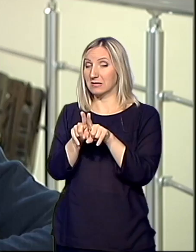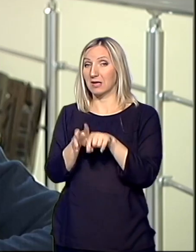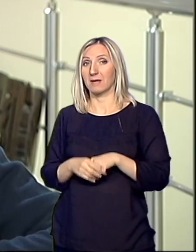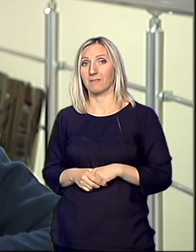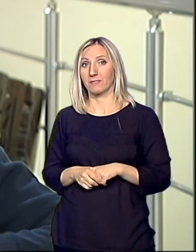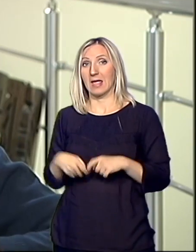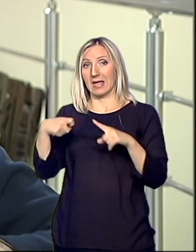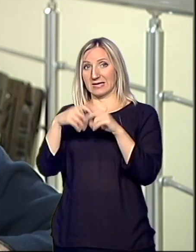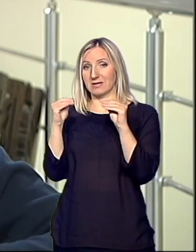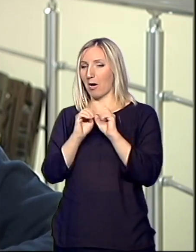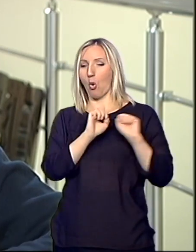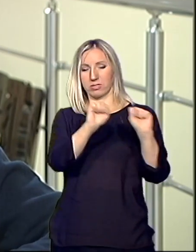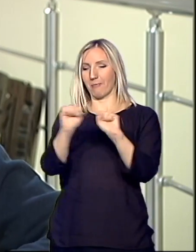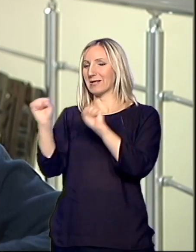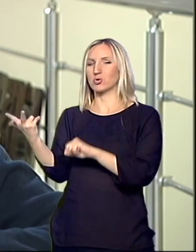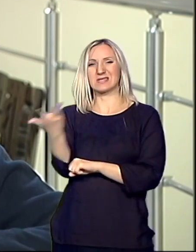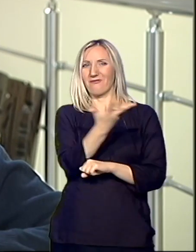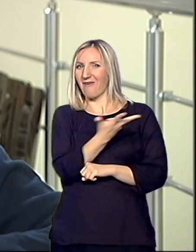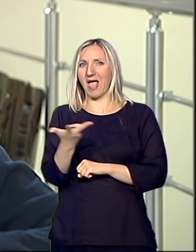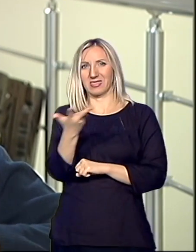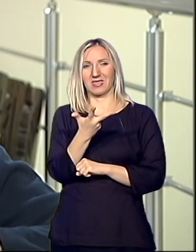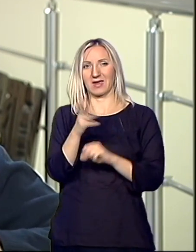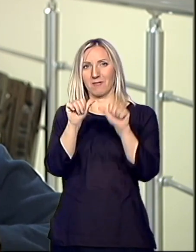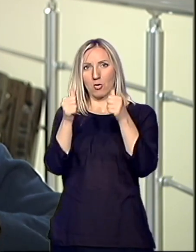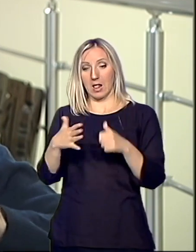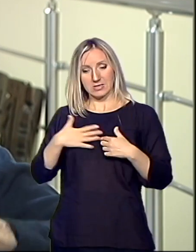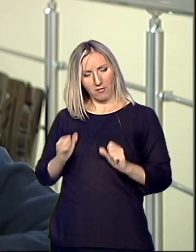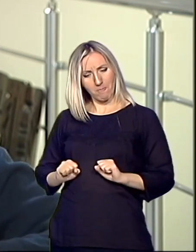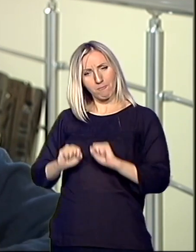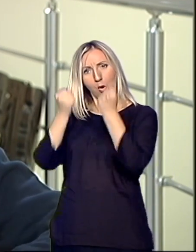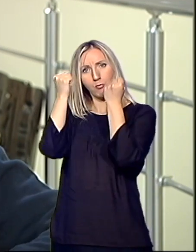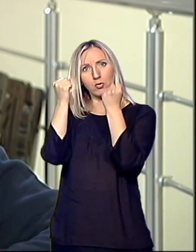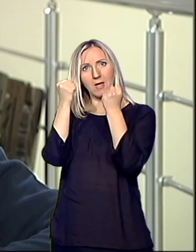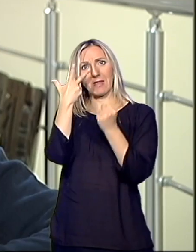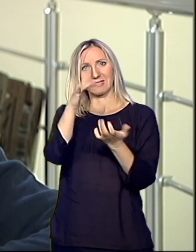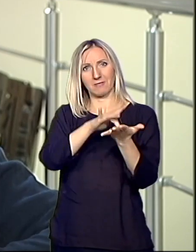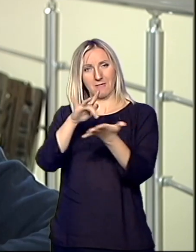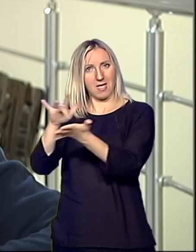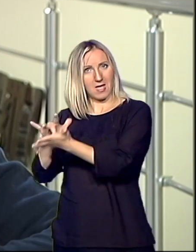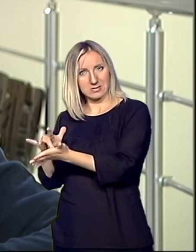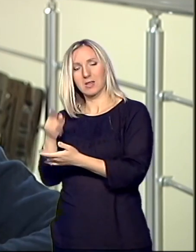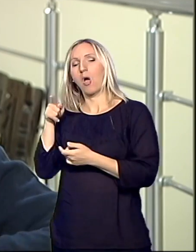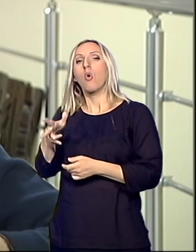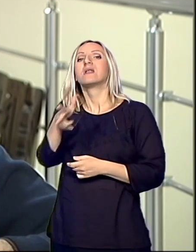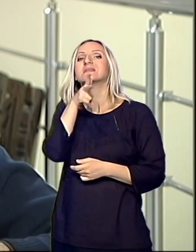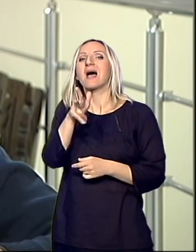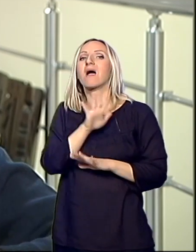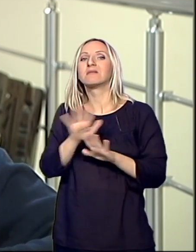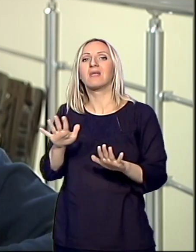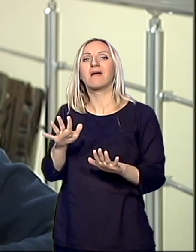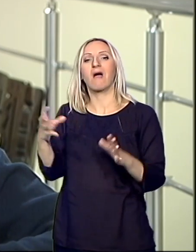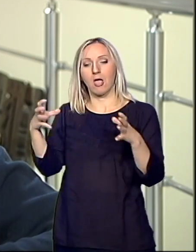dakle odbacuje sve te modele i svojom pobunom na sva tri mesta praktično zahteva socijalni